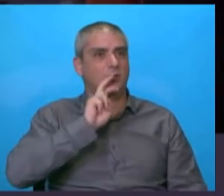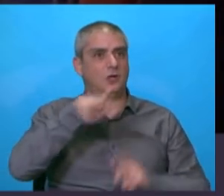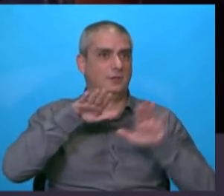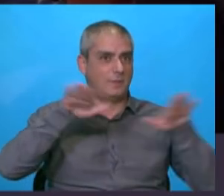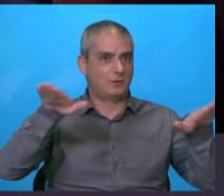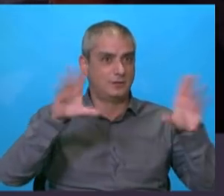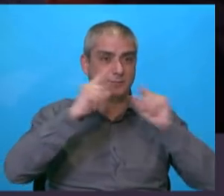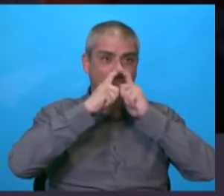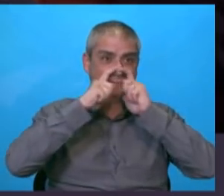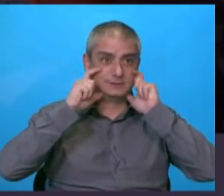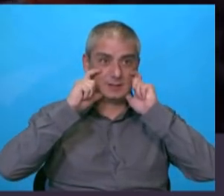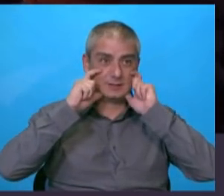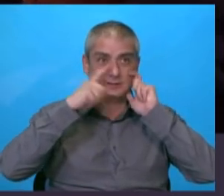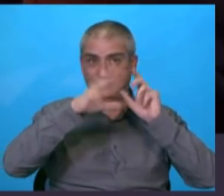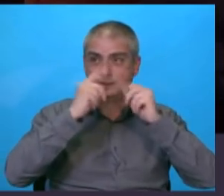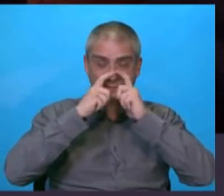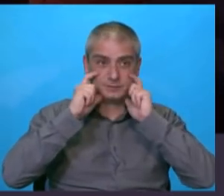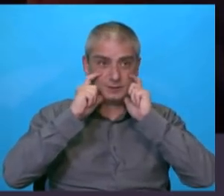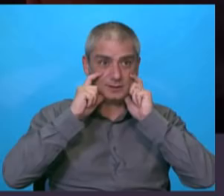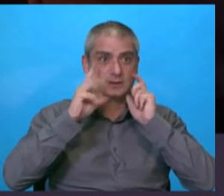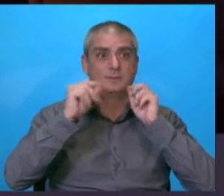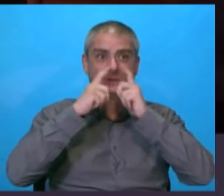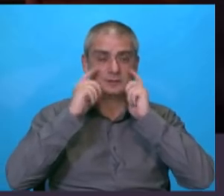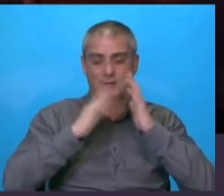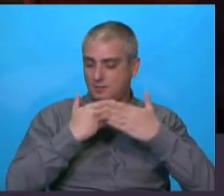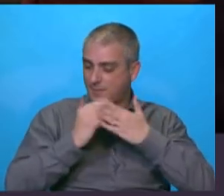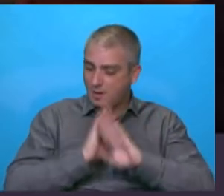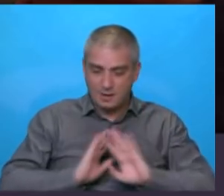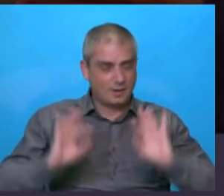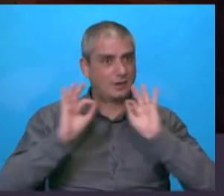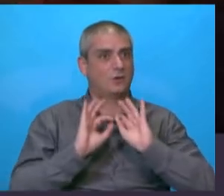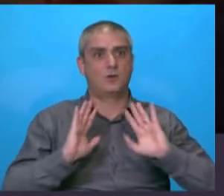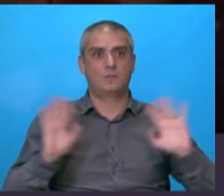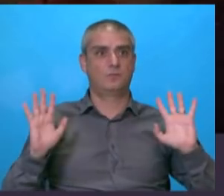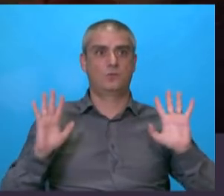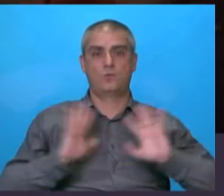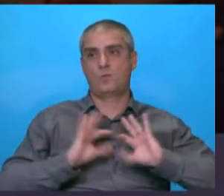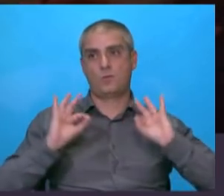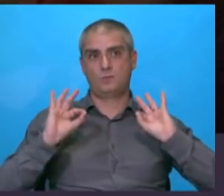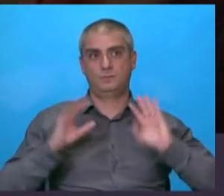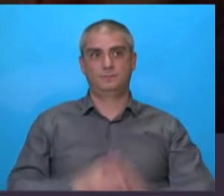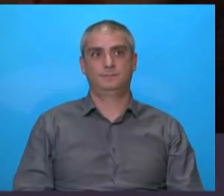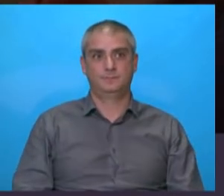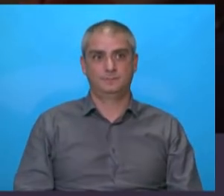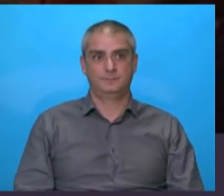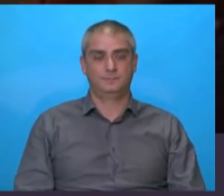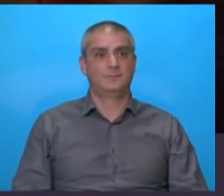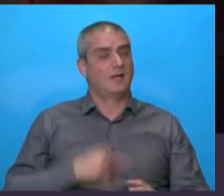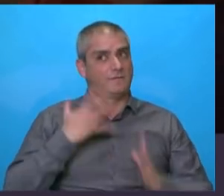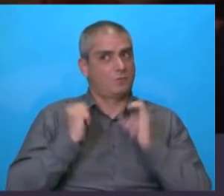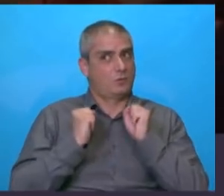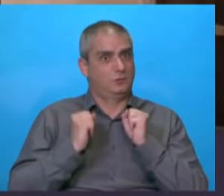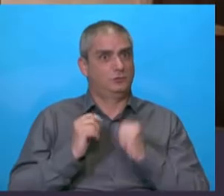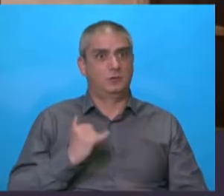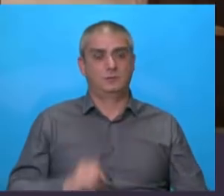עם מסכה, אתה עם מסכה. אין מסכה, אין מגע, אין כלום. חוויה מאוד קשה, גם